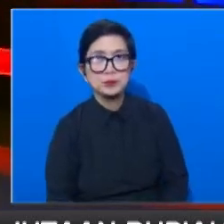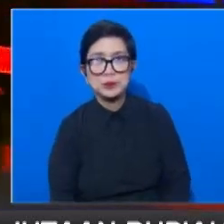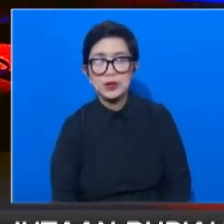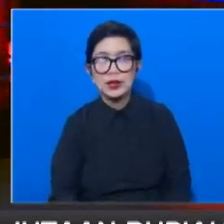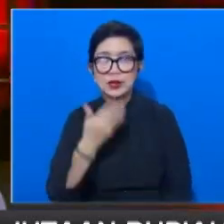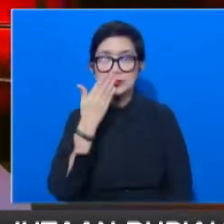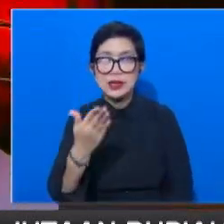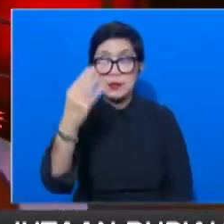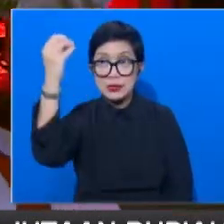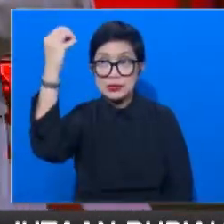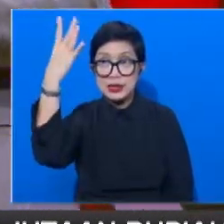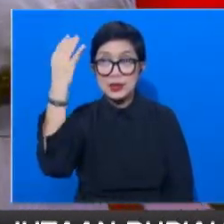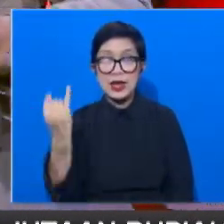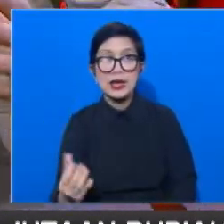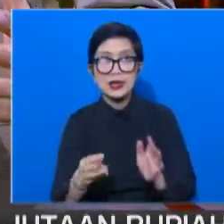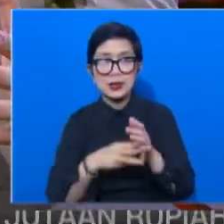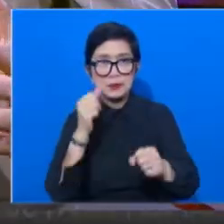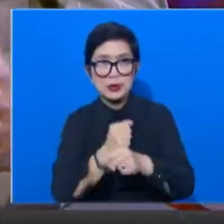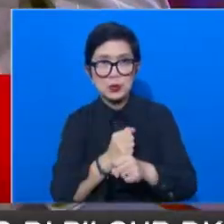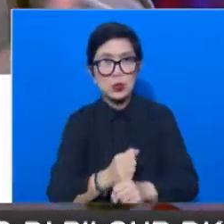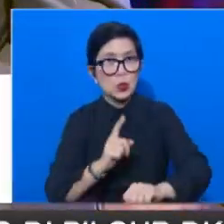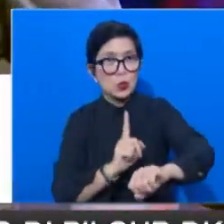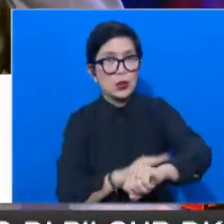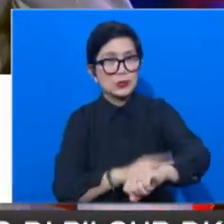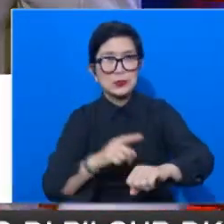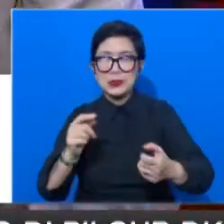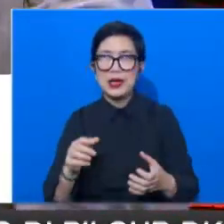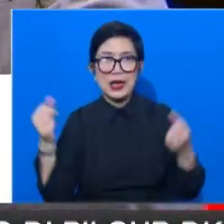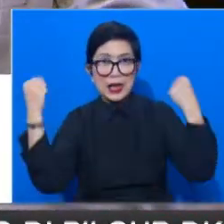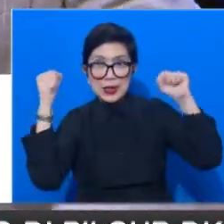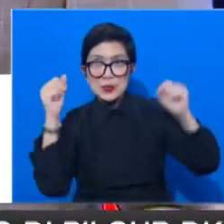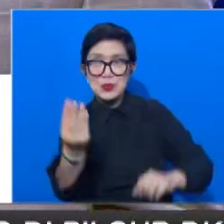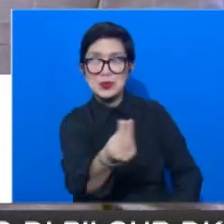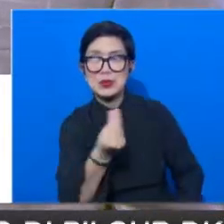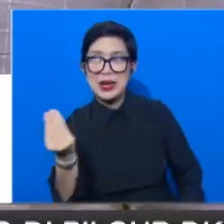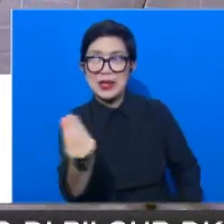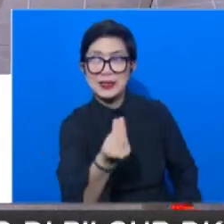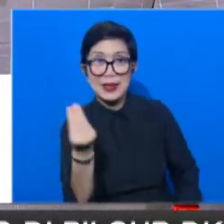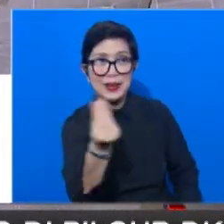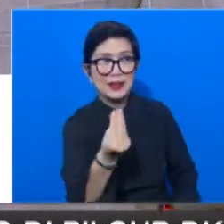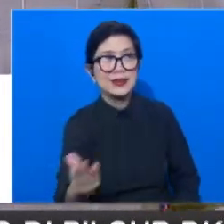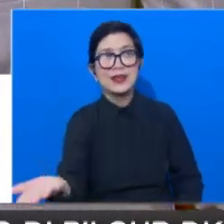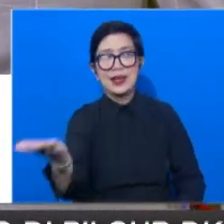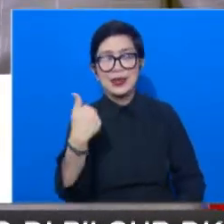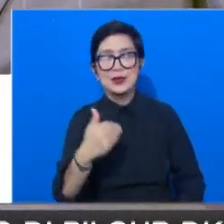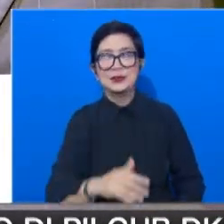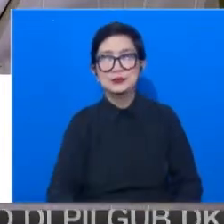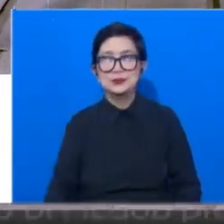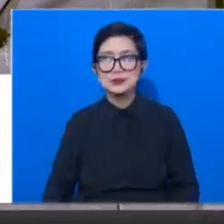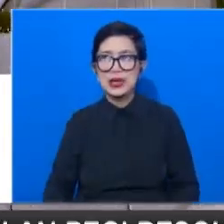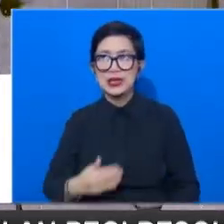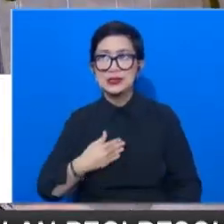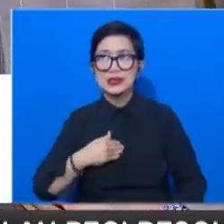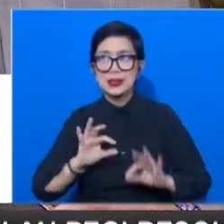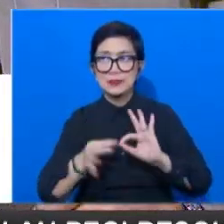Selamat siang, akhir pekan, waktunya jalan-jalan. Tapi jangan lupa jaga kesehatan agar momen bersama keluarga lebih menyenangkan. Saya Bini